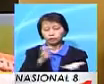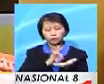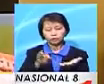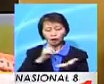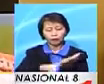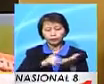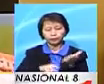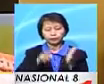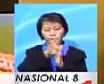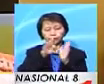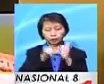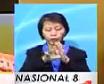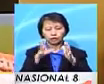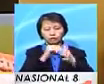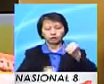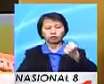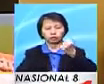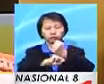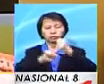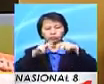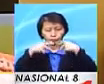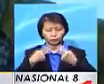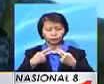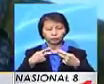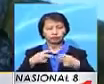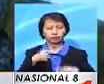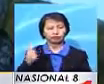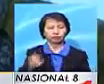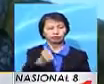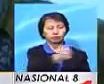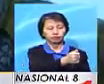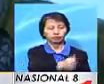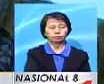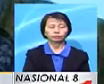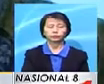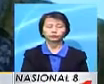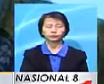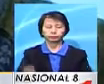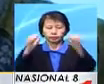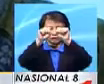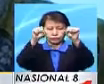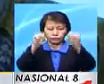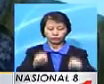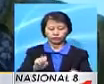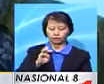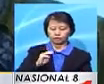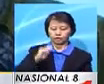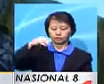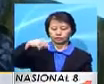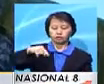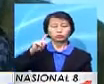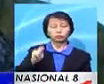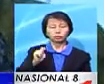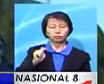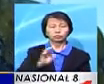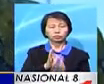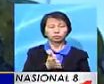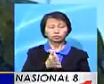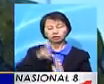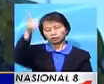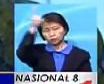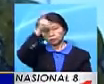latar belakang dan dokongan parti politik masing-masing. Jadi sistem MQT ini adalah supaya kerajaan akan